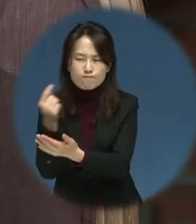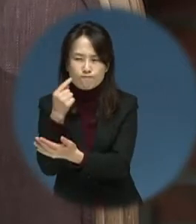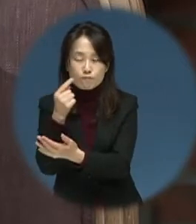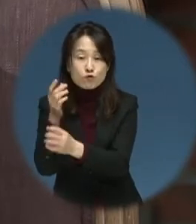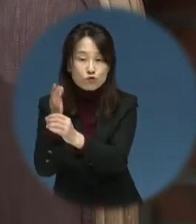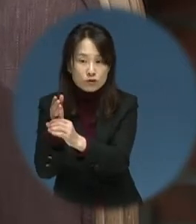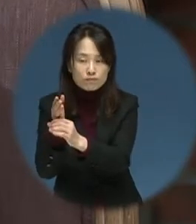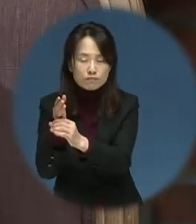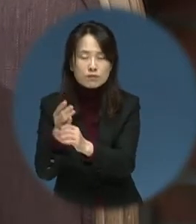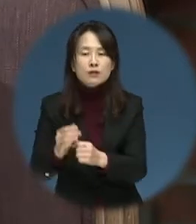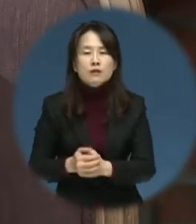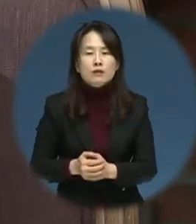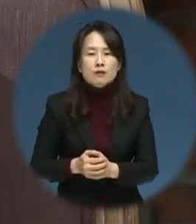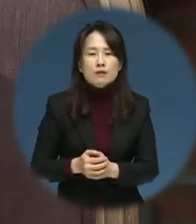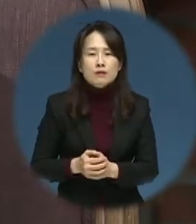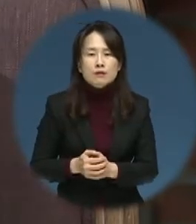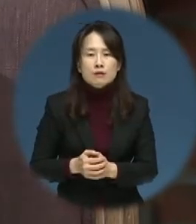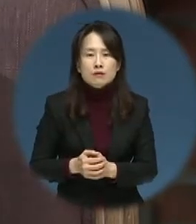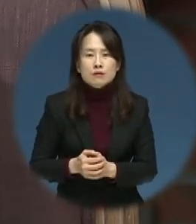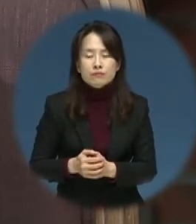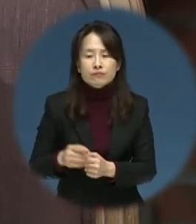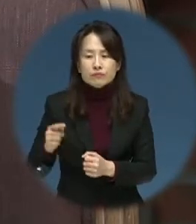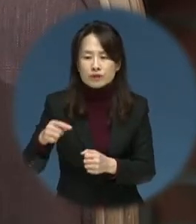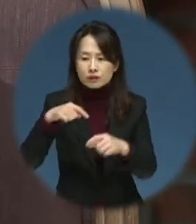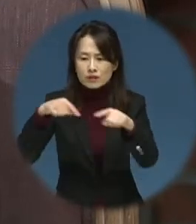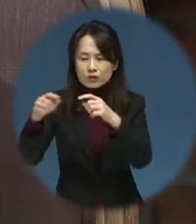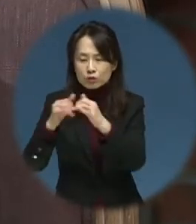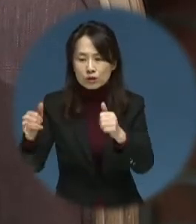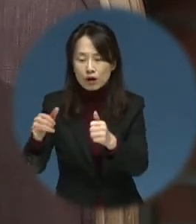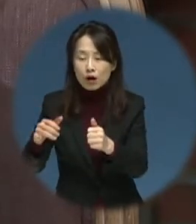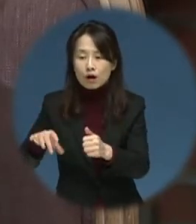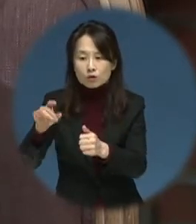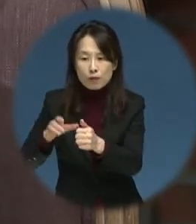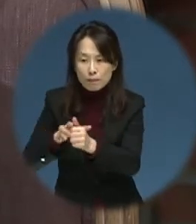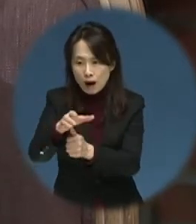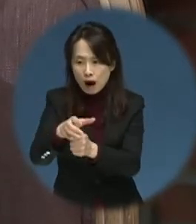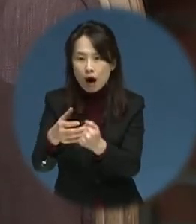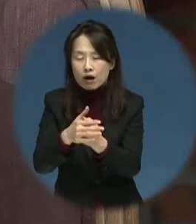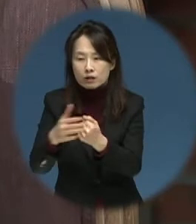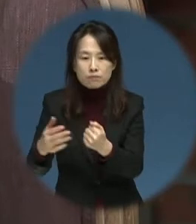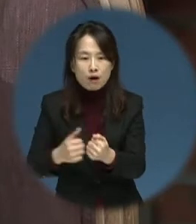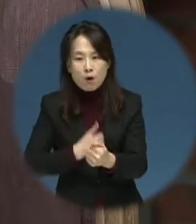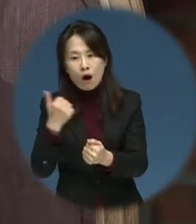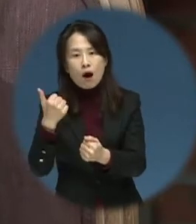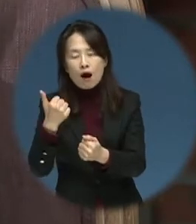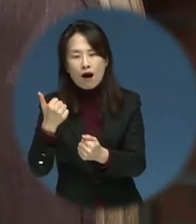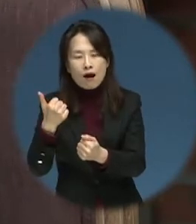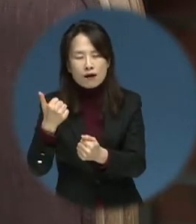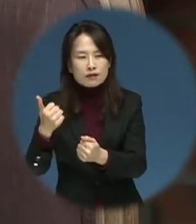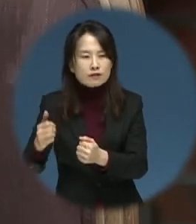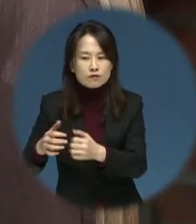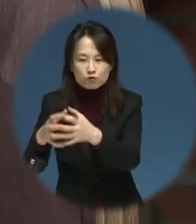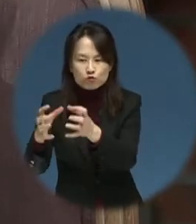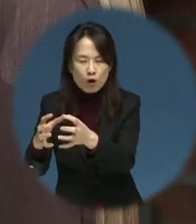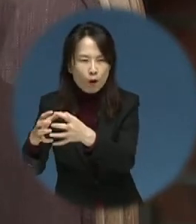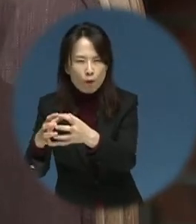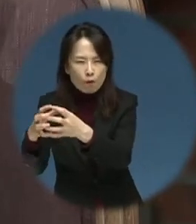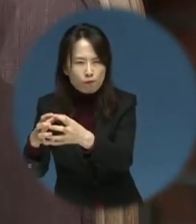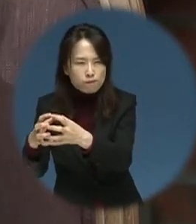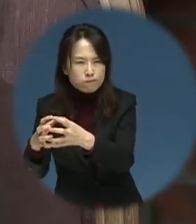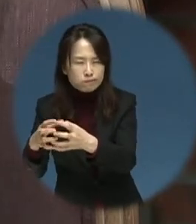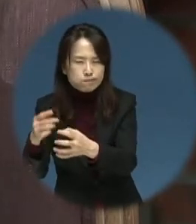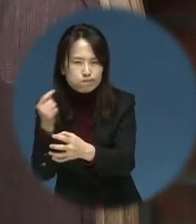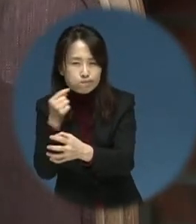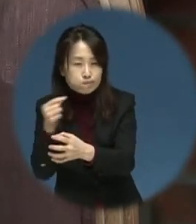살해당하면서 이렇게 떨어져 나왔기 때문에 상당히 극단주의가 굉장히 강했는데요. 예. 1948 이스라엘 건국